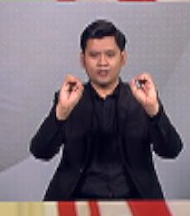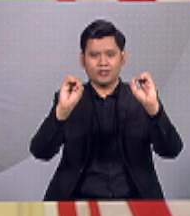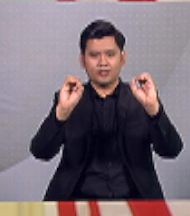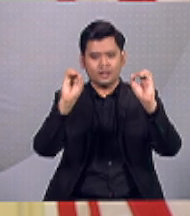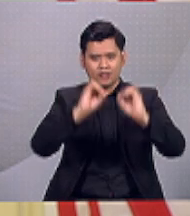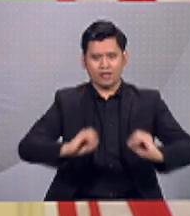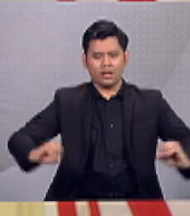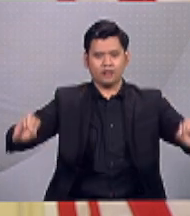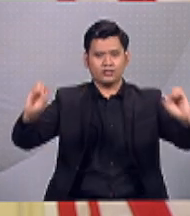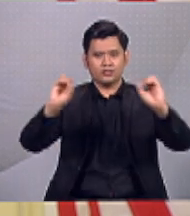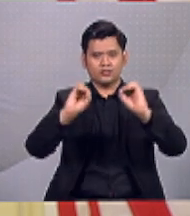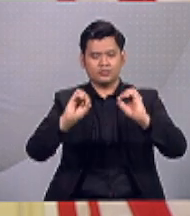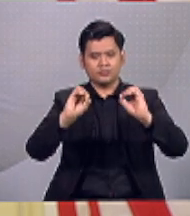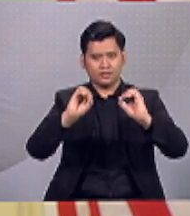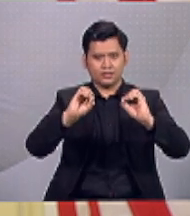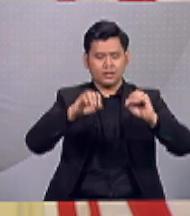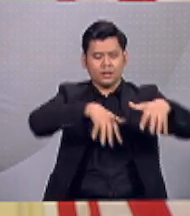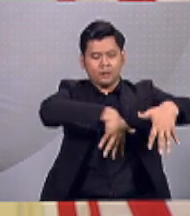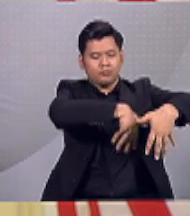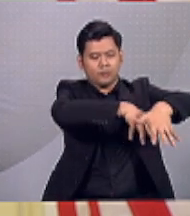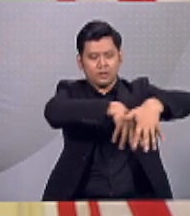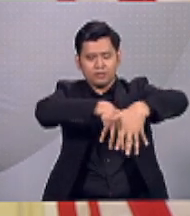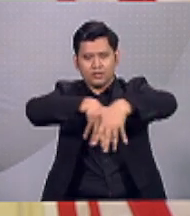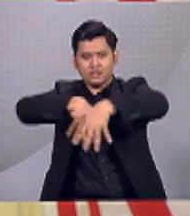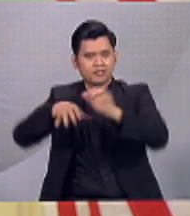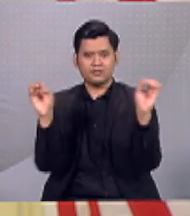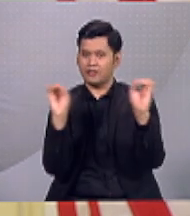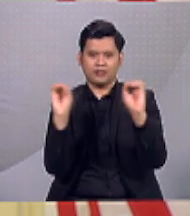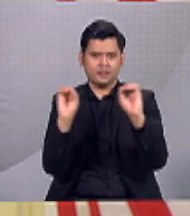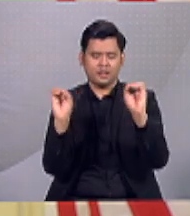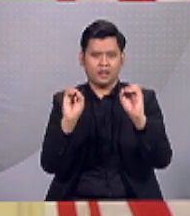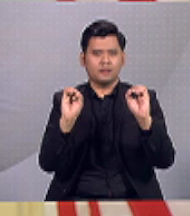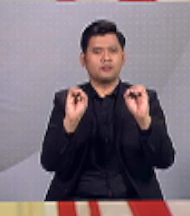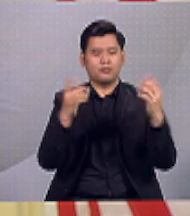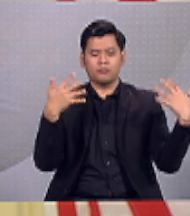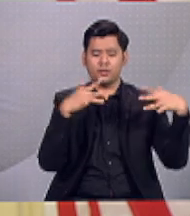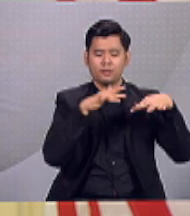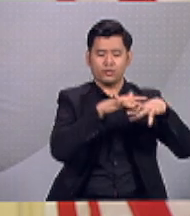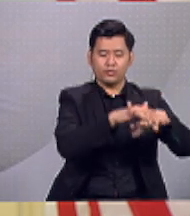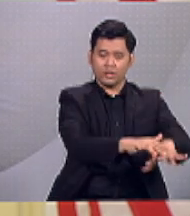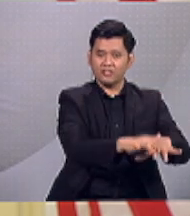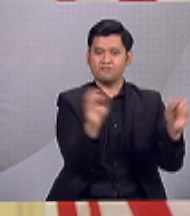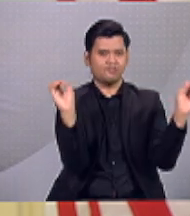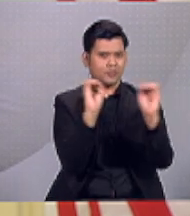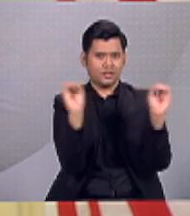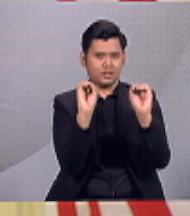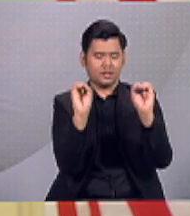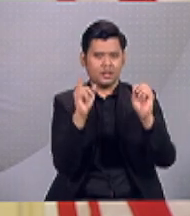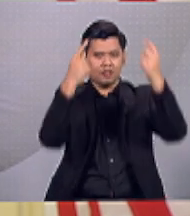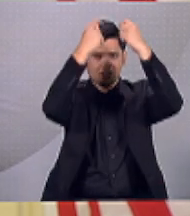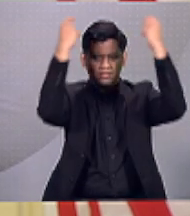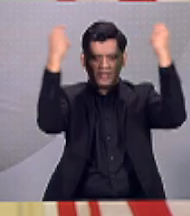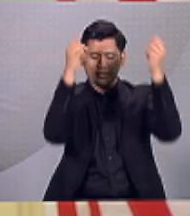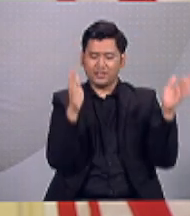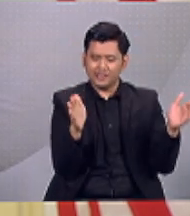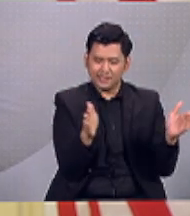peristiadat perbarisan, tidak ada perhimpunan yang ramai, tidak ada. Jadi sambutan secara